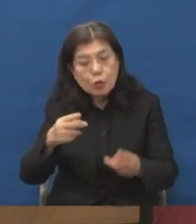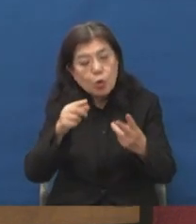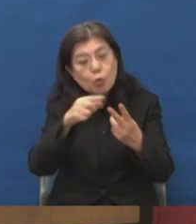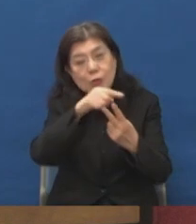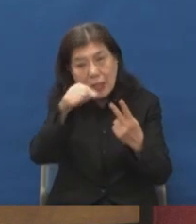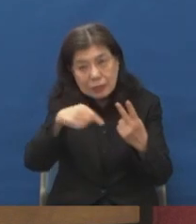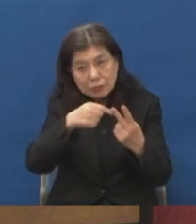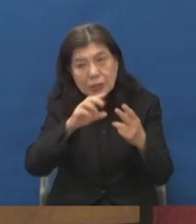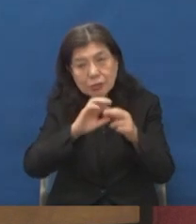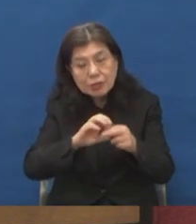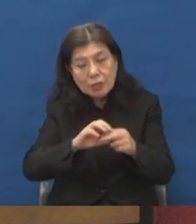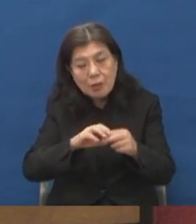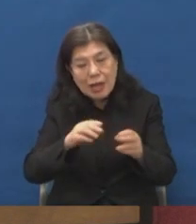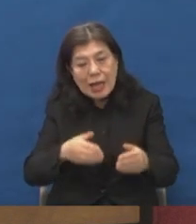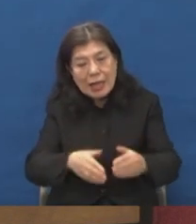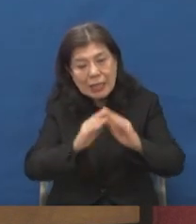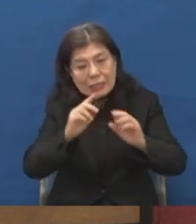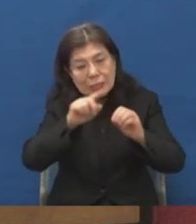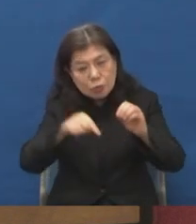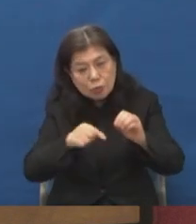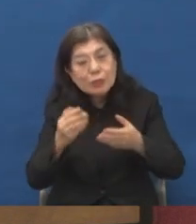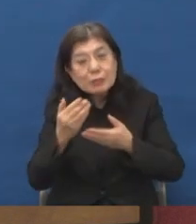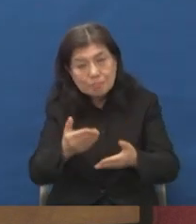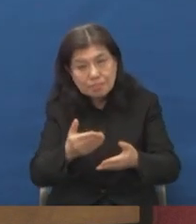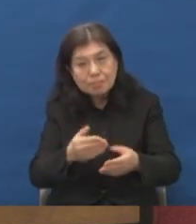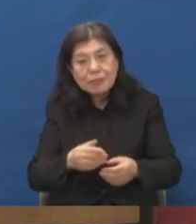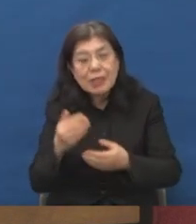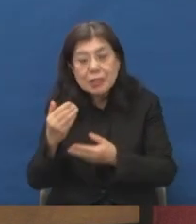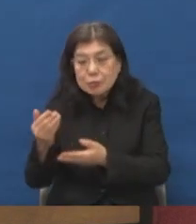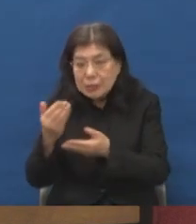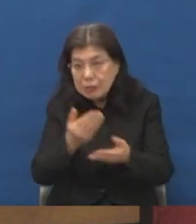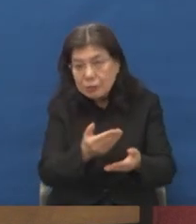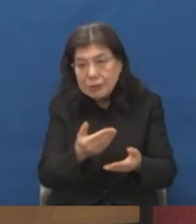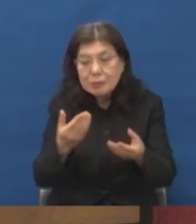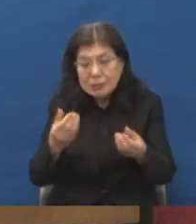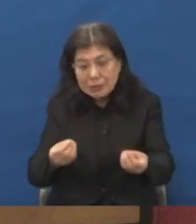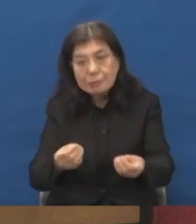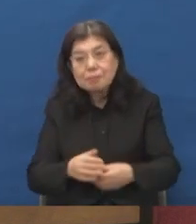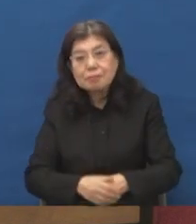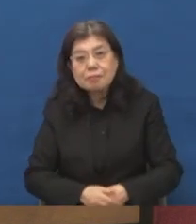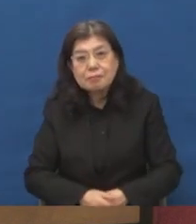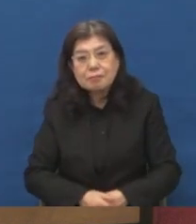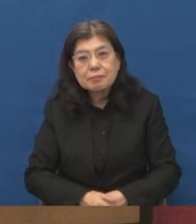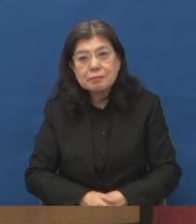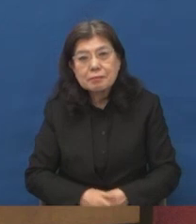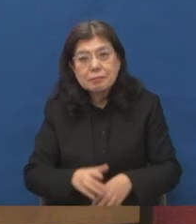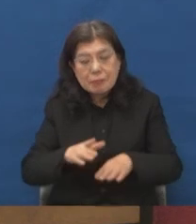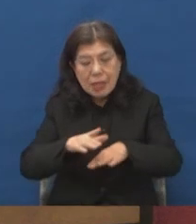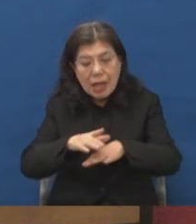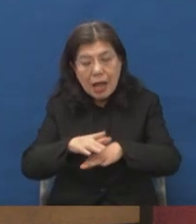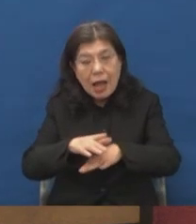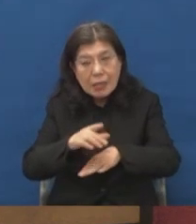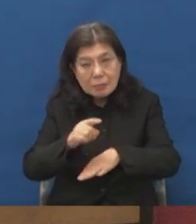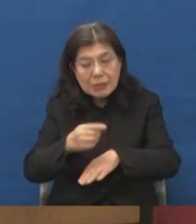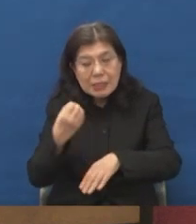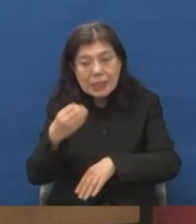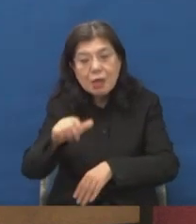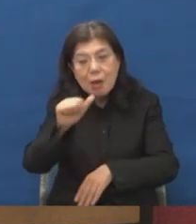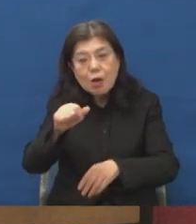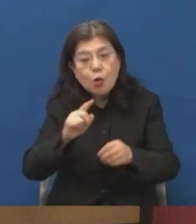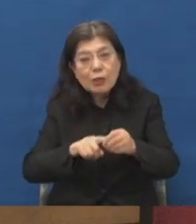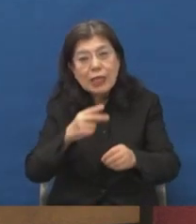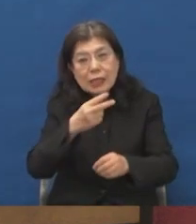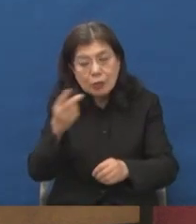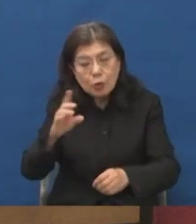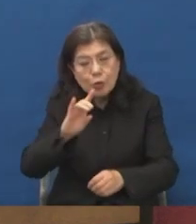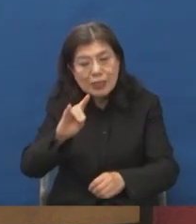については、建設局に対し、それぞれ質疑を行った次第であります。はじめに令和5年度分の議案について申